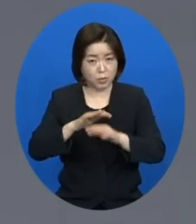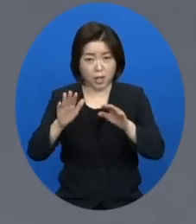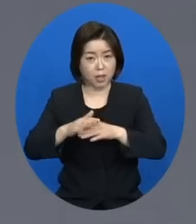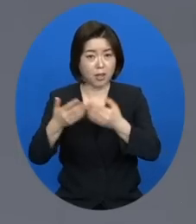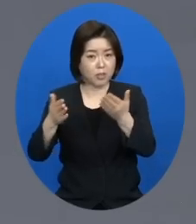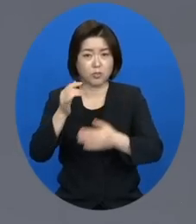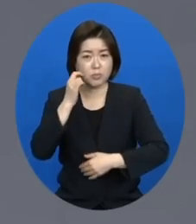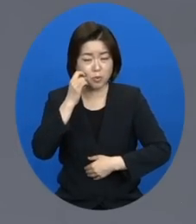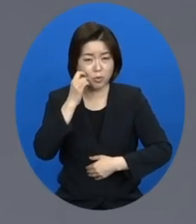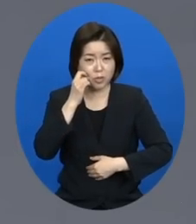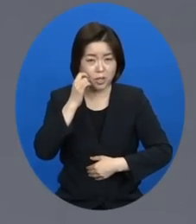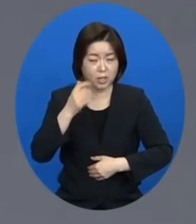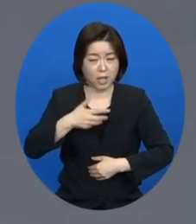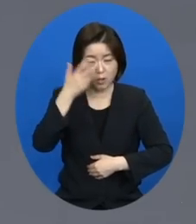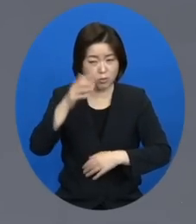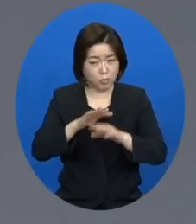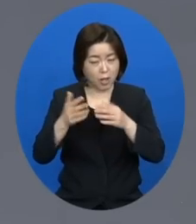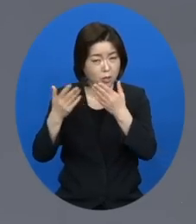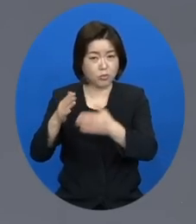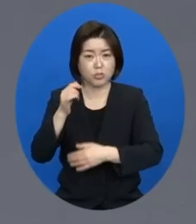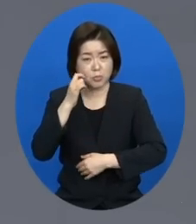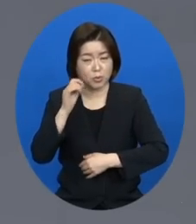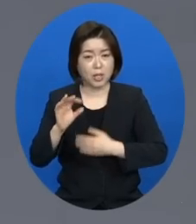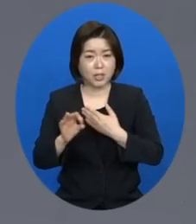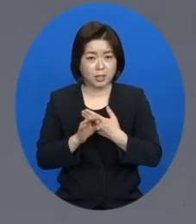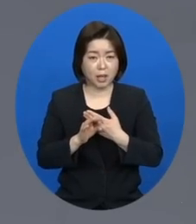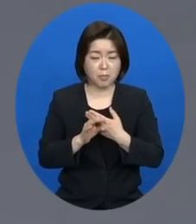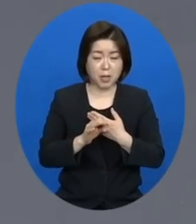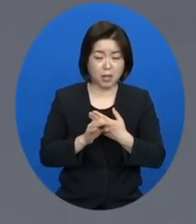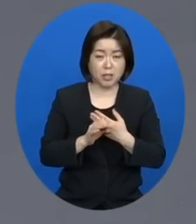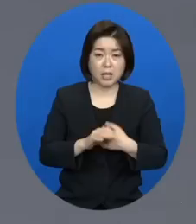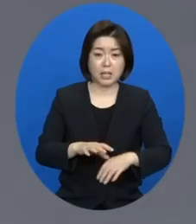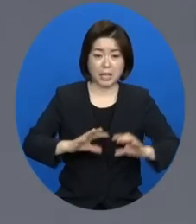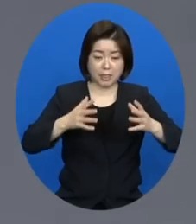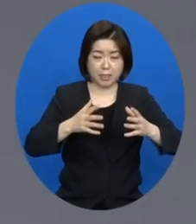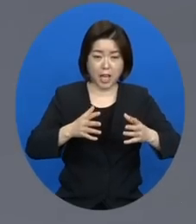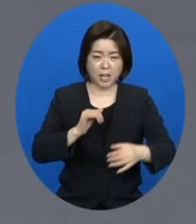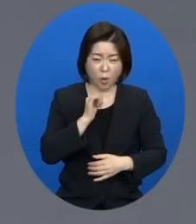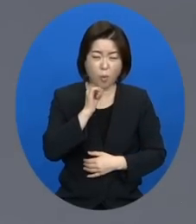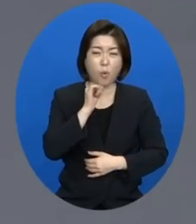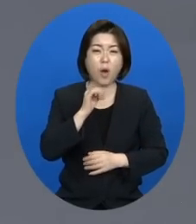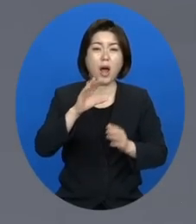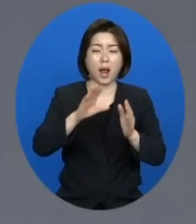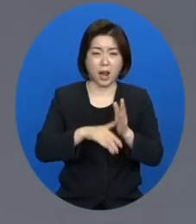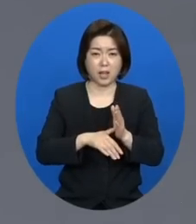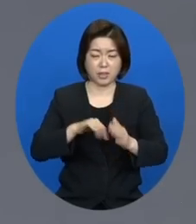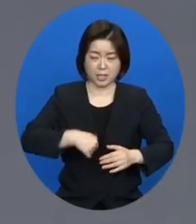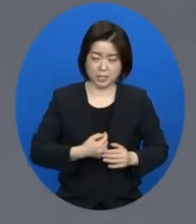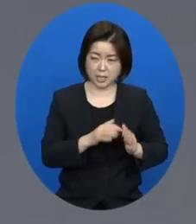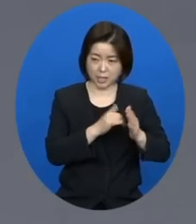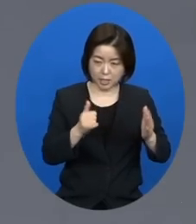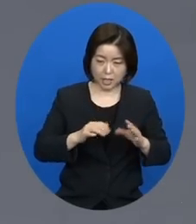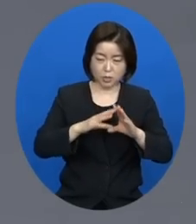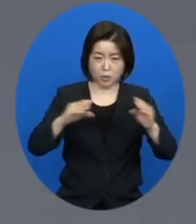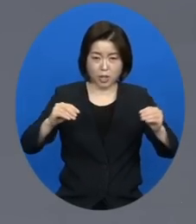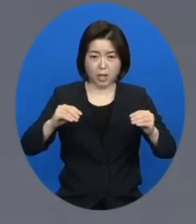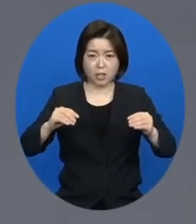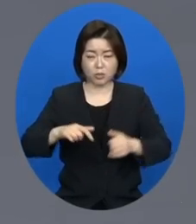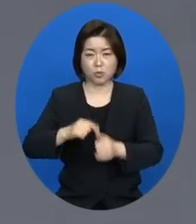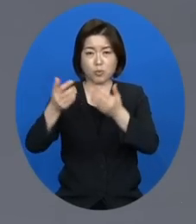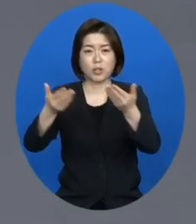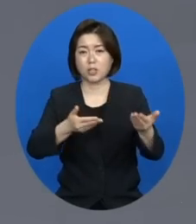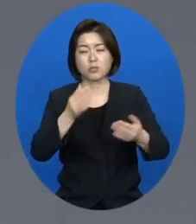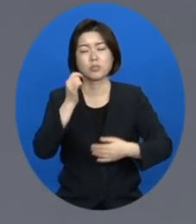것이고 꿈을 해몽하지 못했더라면 흉년이 일었을 때에 그 자기의 가족과 애굽을 구원하지